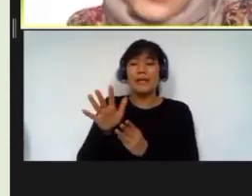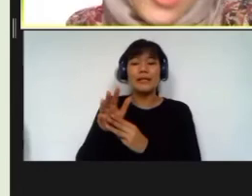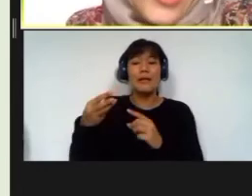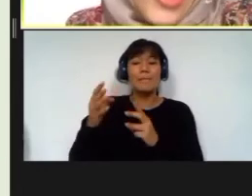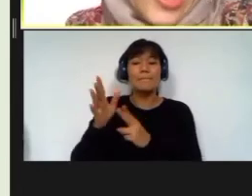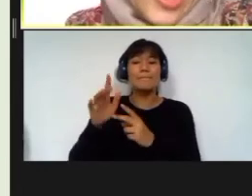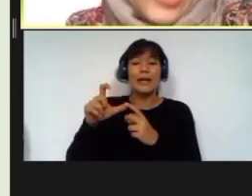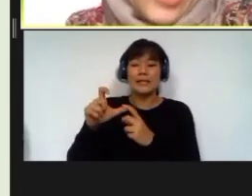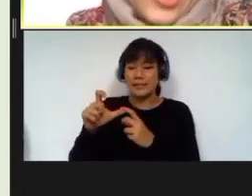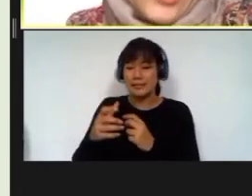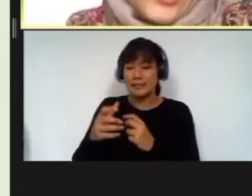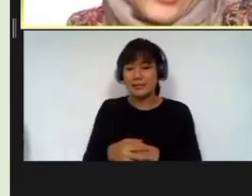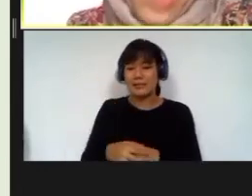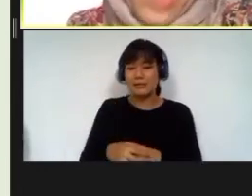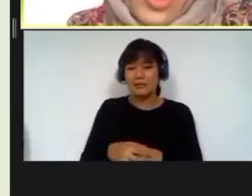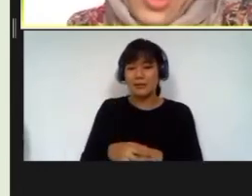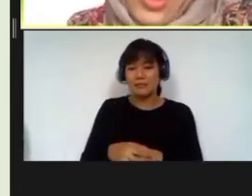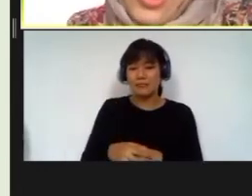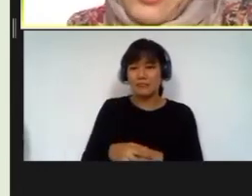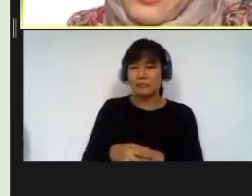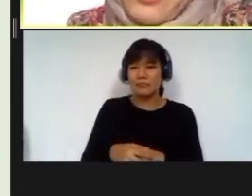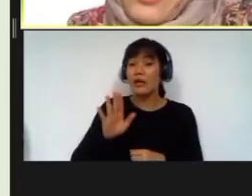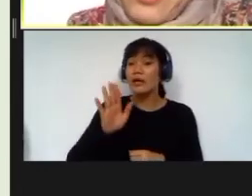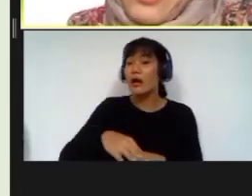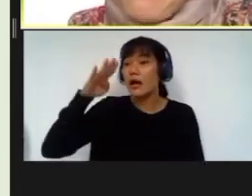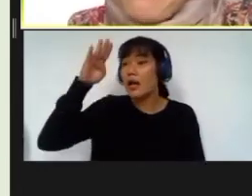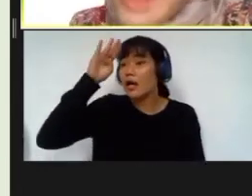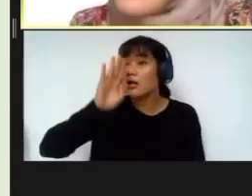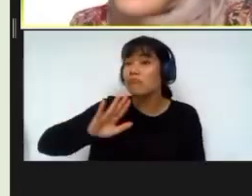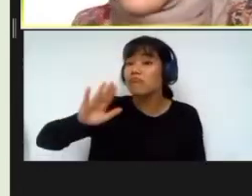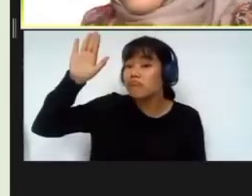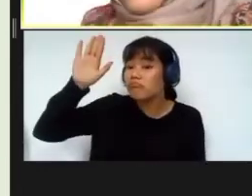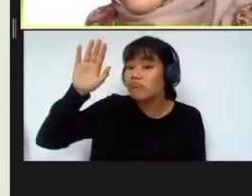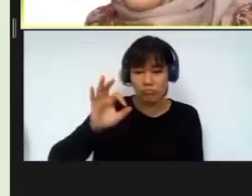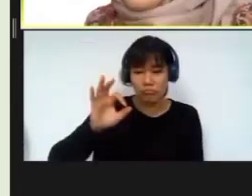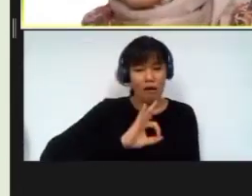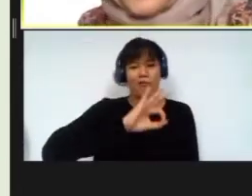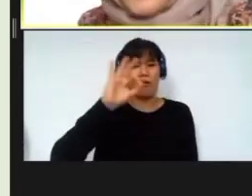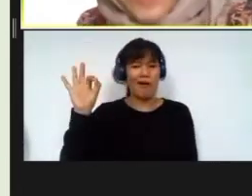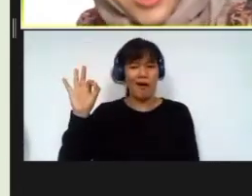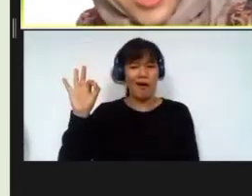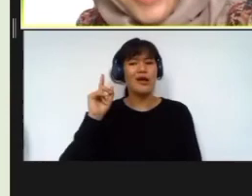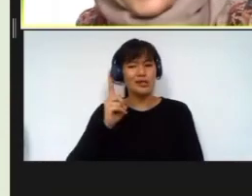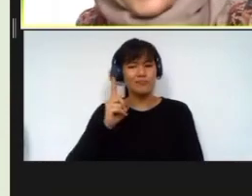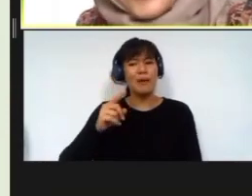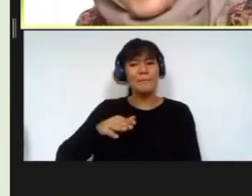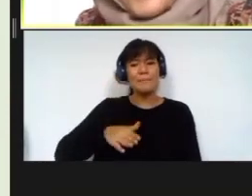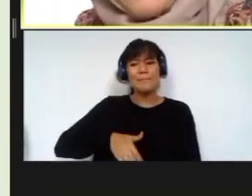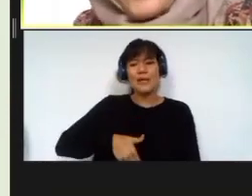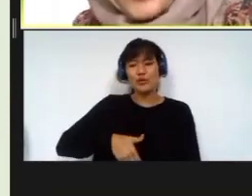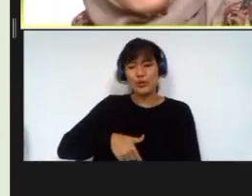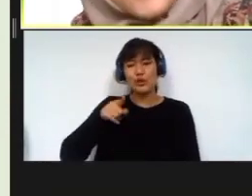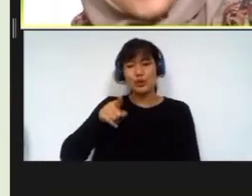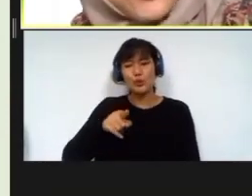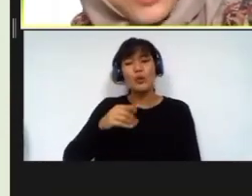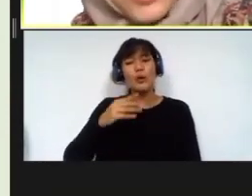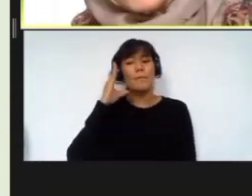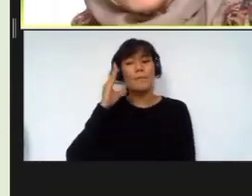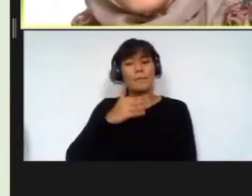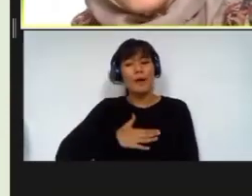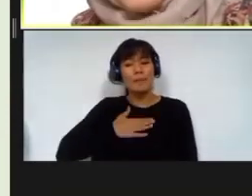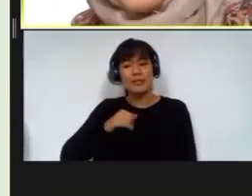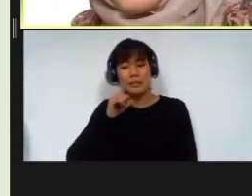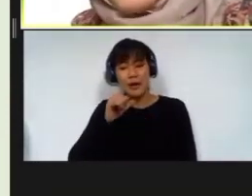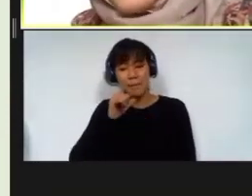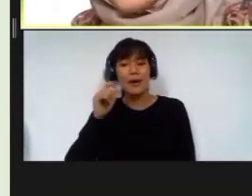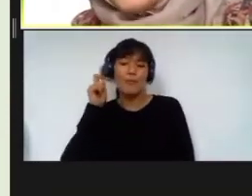Kira-kira ada nggak yang acuh tangan dari siswa laki-laki? Pasti tidak ada, karena menstruasi hanya dialami oleh siswi, oleh